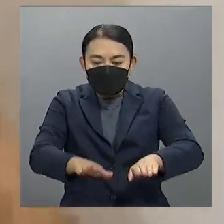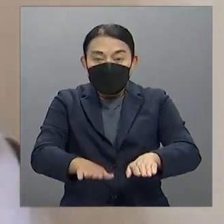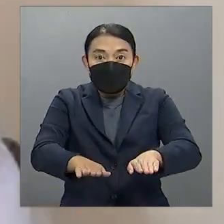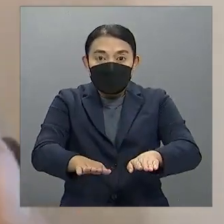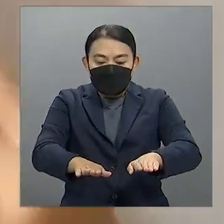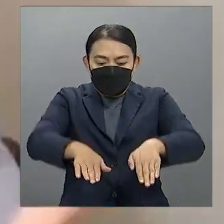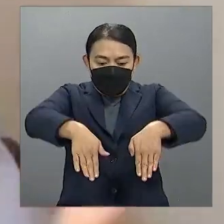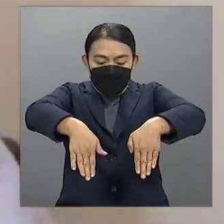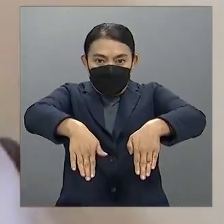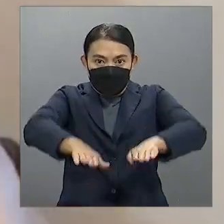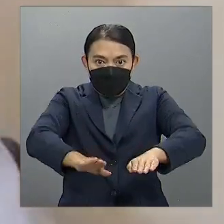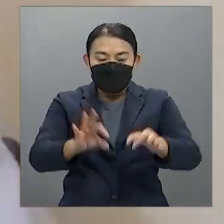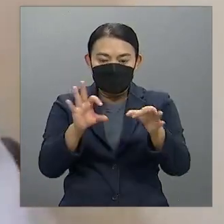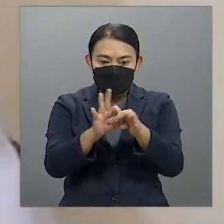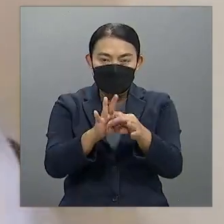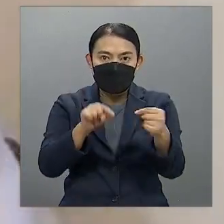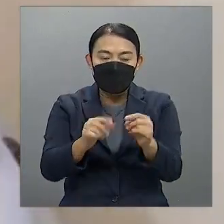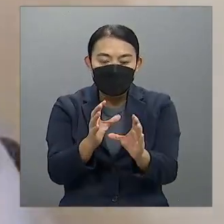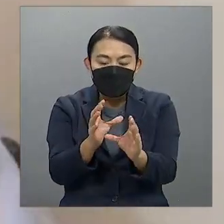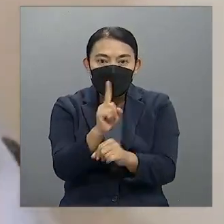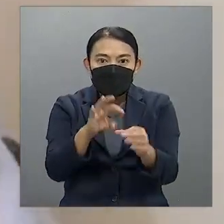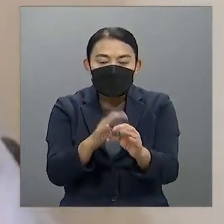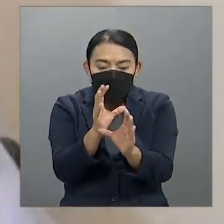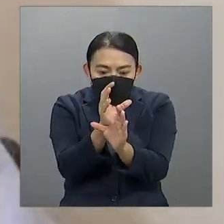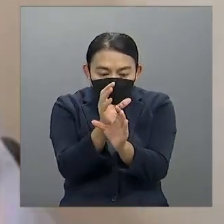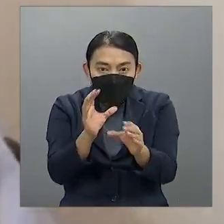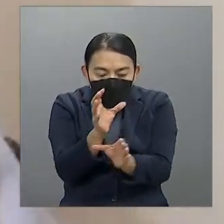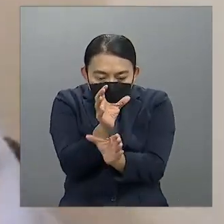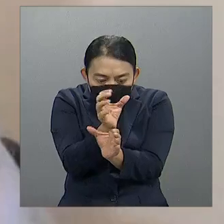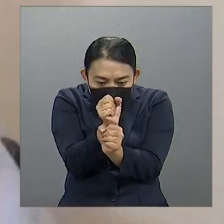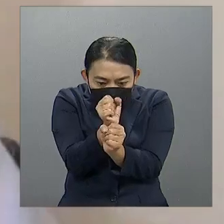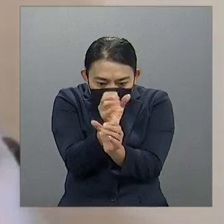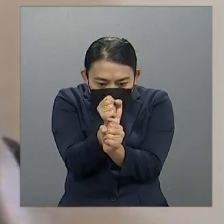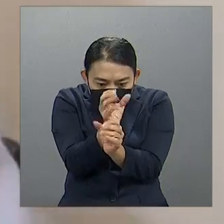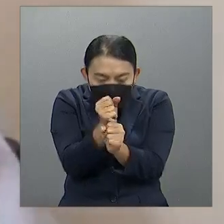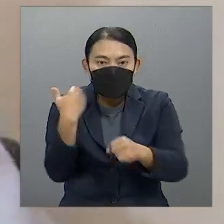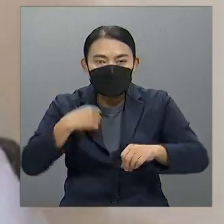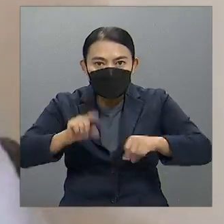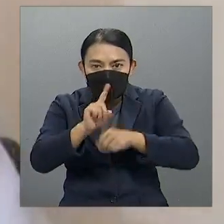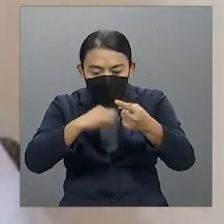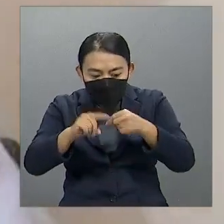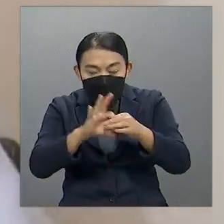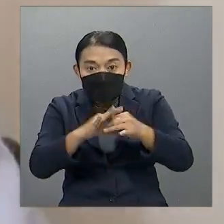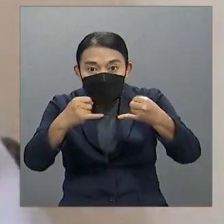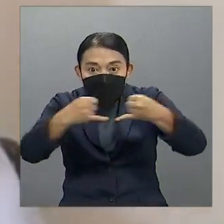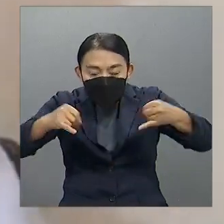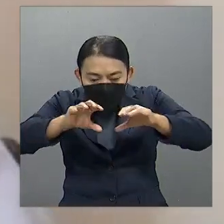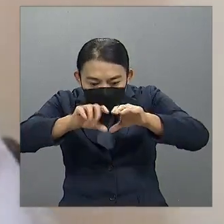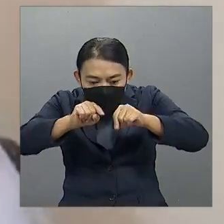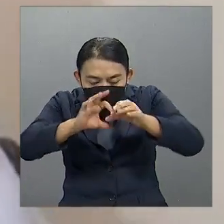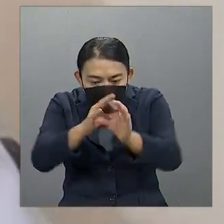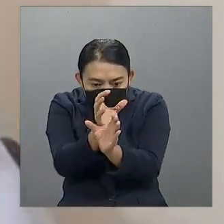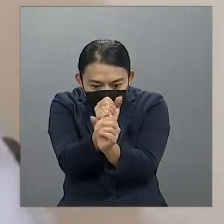ในการบีบรัดเพื่อไล่เลือดกลับไปดังนั้นเมื่อเราขยิบเท้าเนี่ยกล้ามเนื้อจะมีการหดตัวก็จะกดบีบหลอดเลือดบริเวณนั้นทำให้การไหลเ